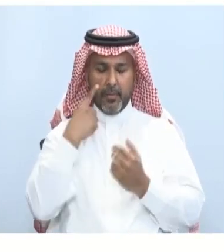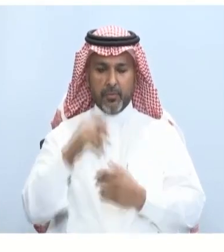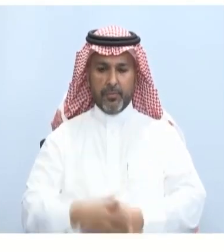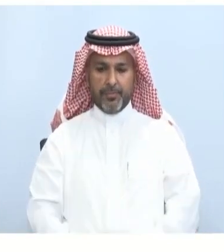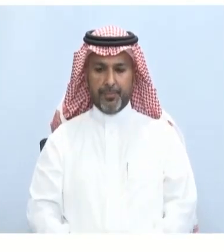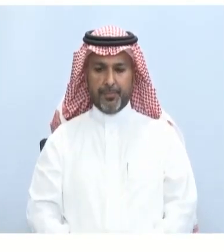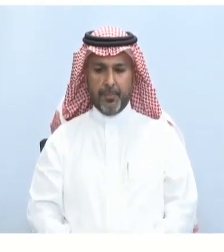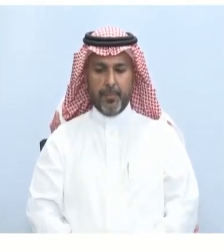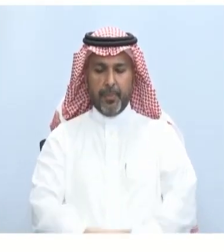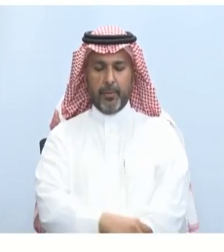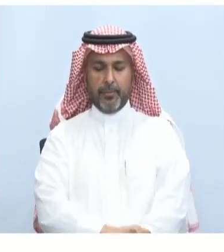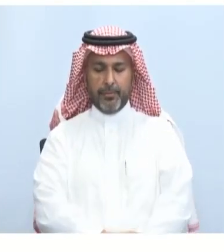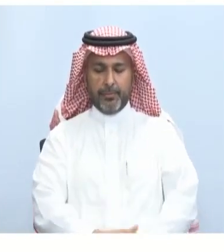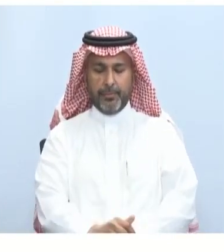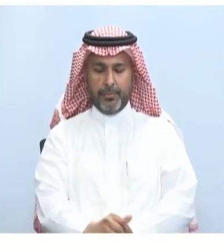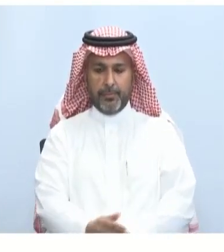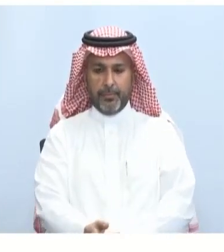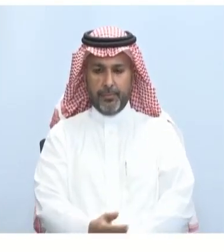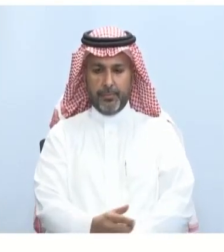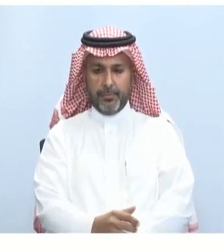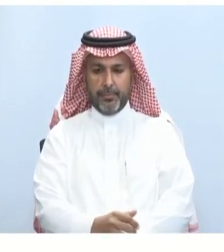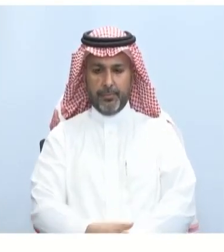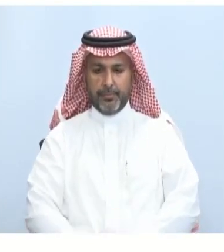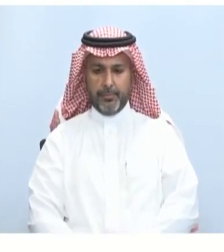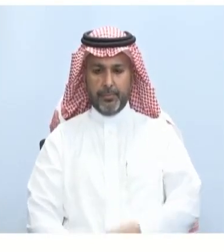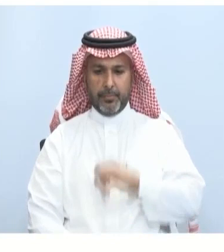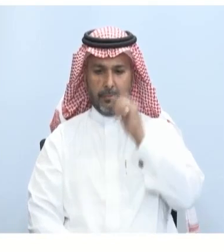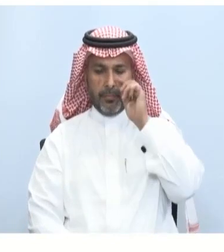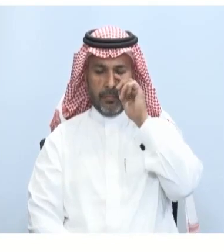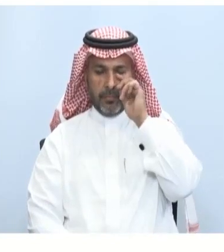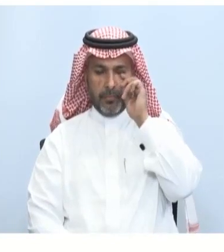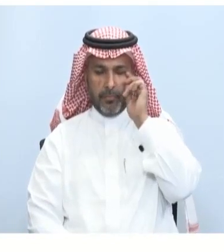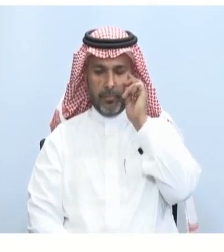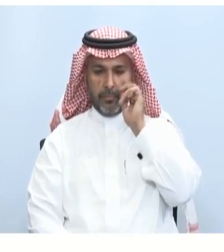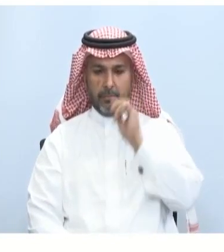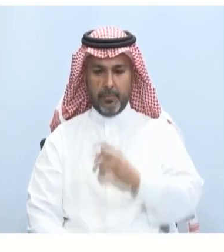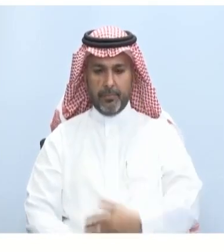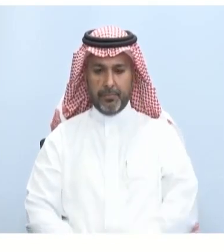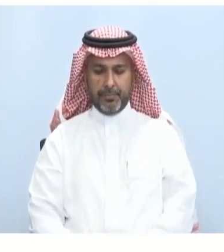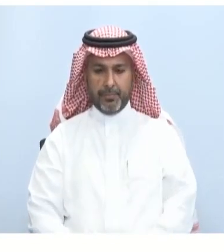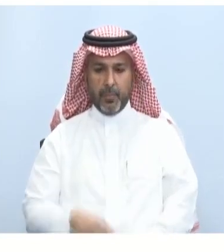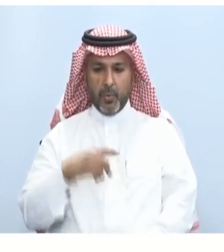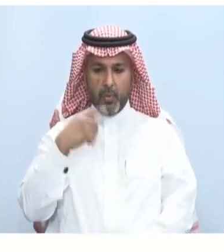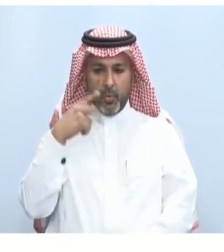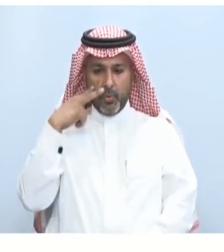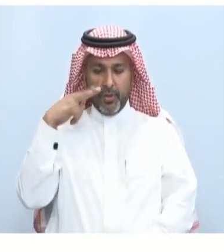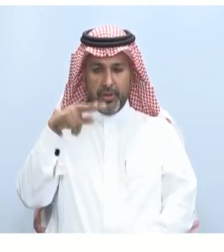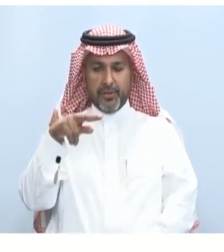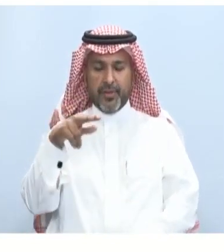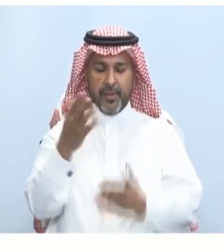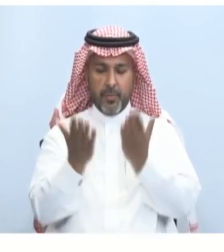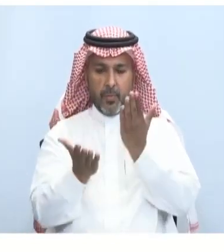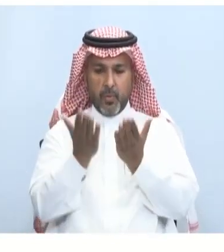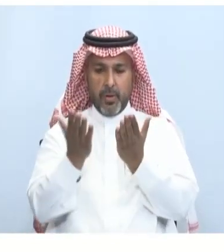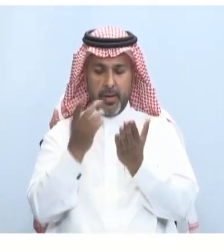نشوف فقره لماذا بالنظر الى الشكل المجاور تلاحظ ان التمثيل البياني للمعادله واي تساوي اكس تربيع زائد اثنين اكس زائد اربعه